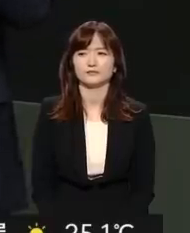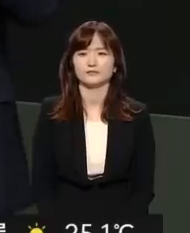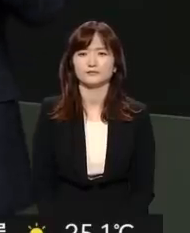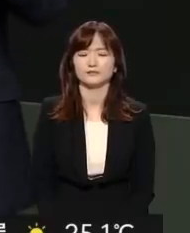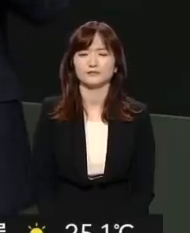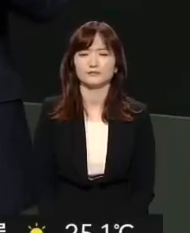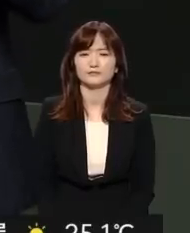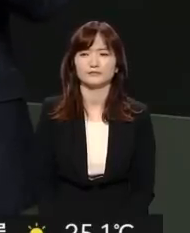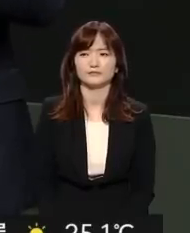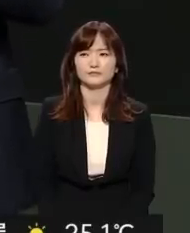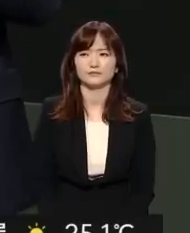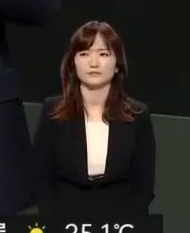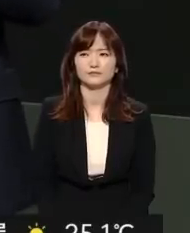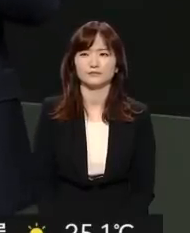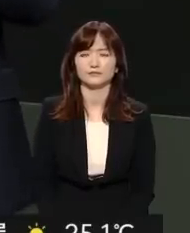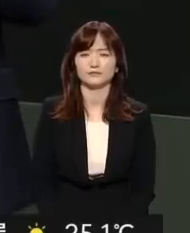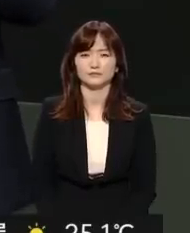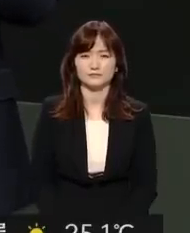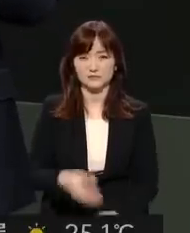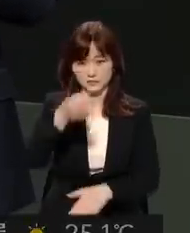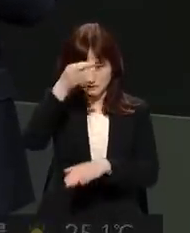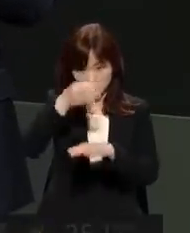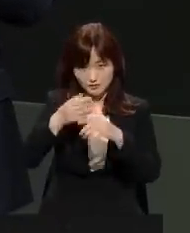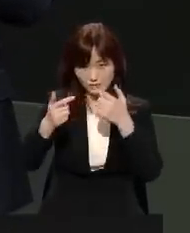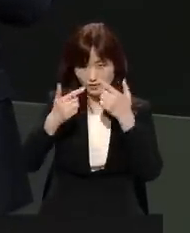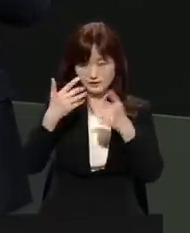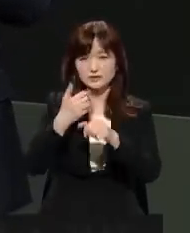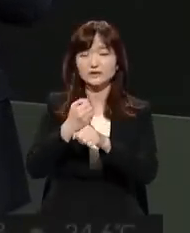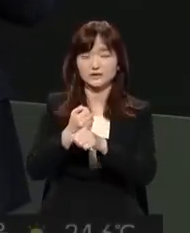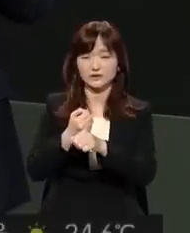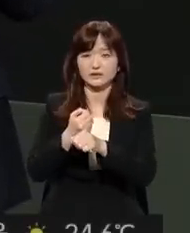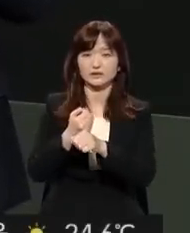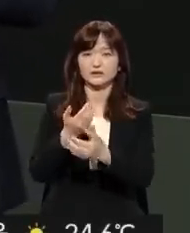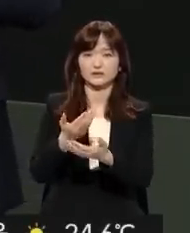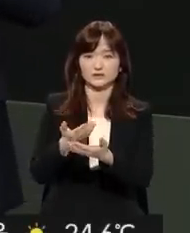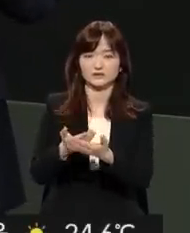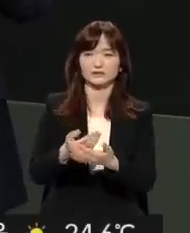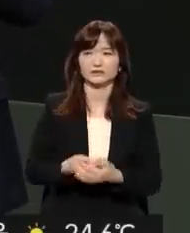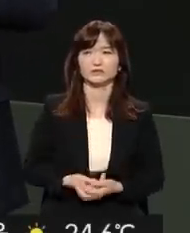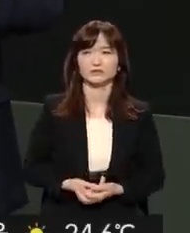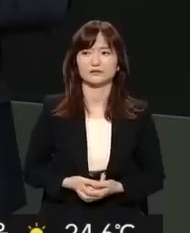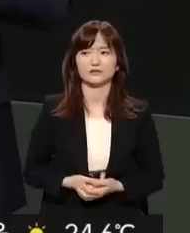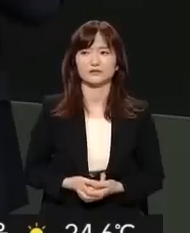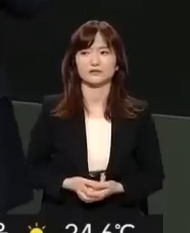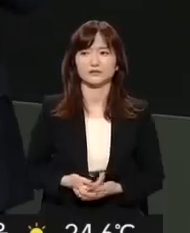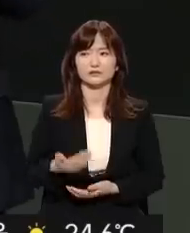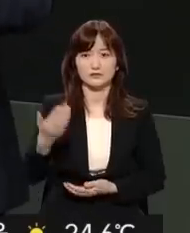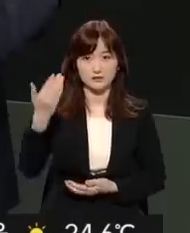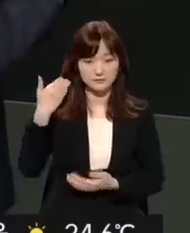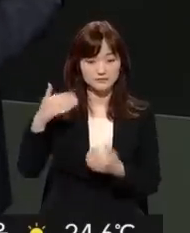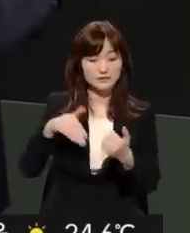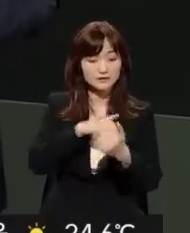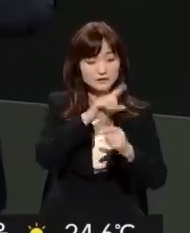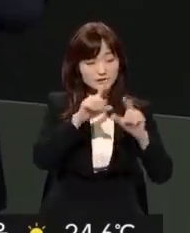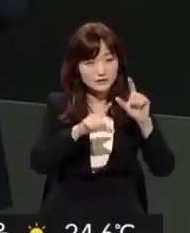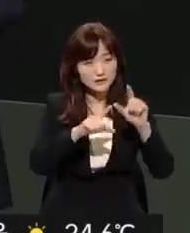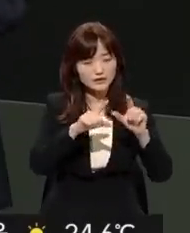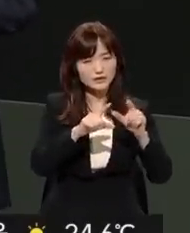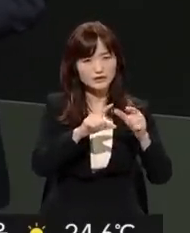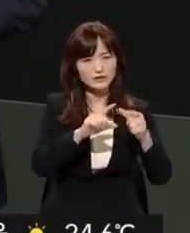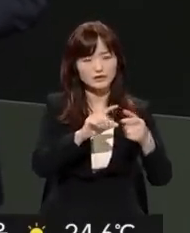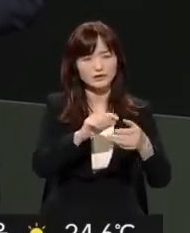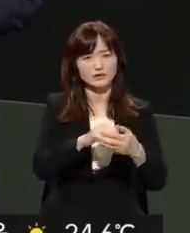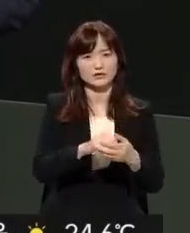진짜 사과 제대로 하세요. 예, 제가 앞서는 그냥 뭐 이 상황을 좀 풍자를 하려고